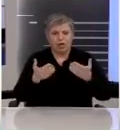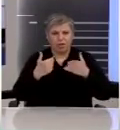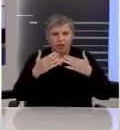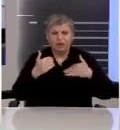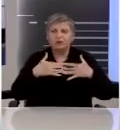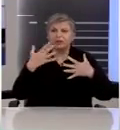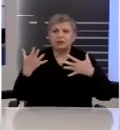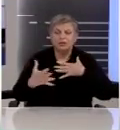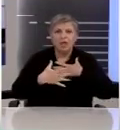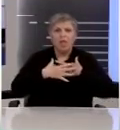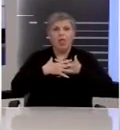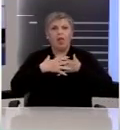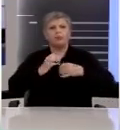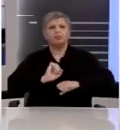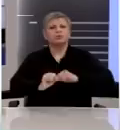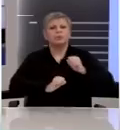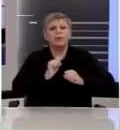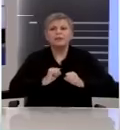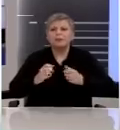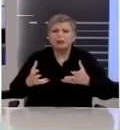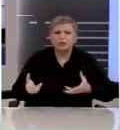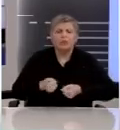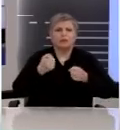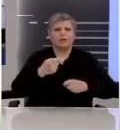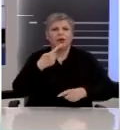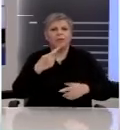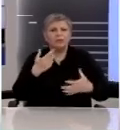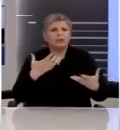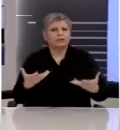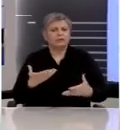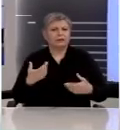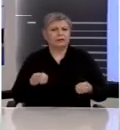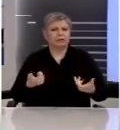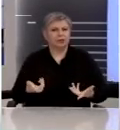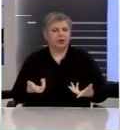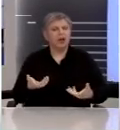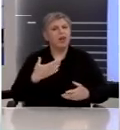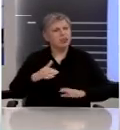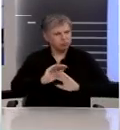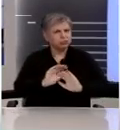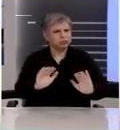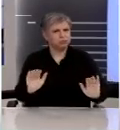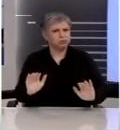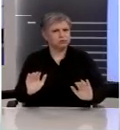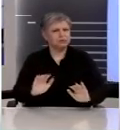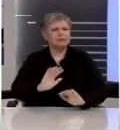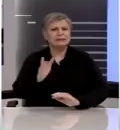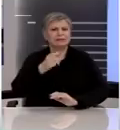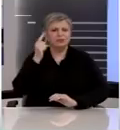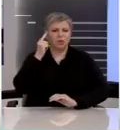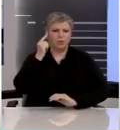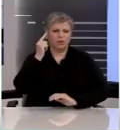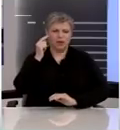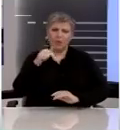από τα μαλλιά του. Όμως ήθελα να σας ρωτήσω, κυρίες και κύριοι συνάδελφοι, τι ακριβώς νομίζετε. Νομίζετε ότι έτσι